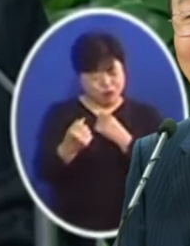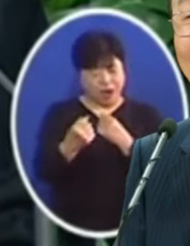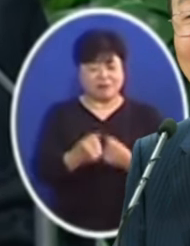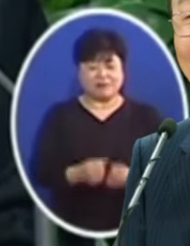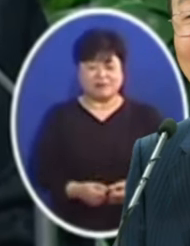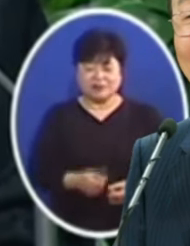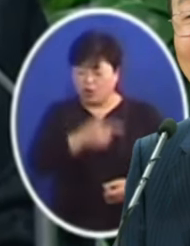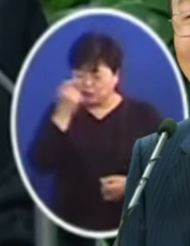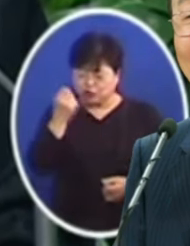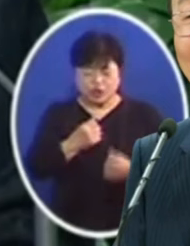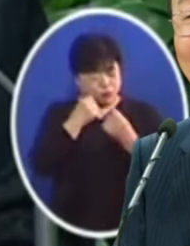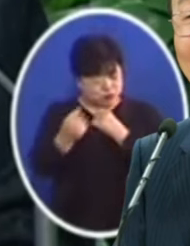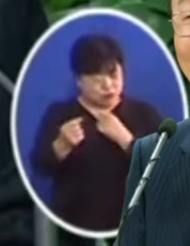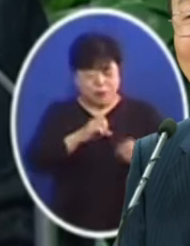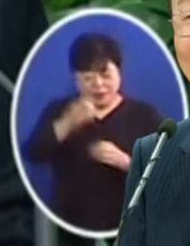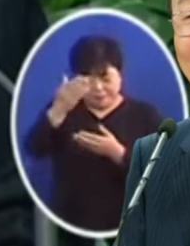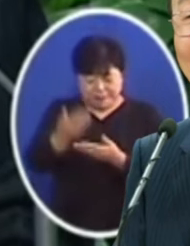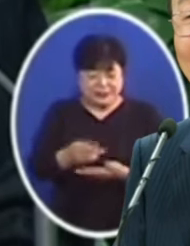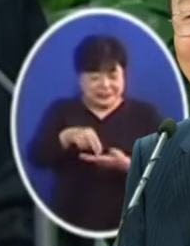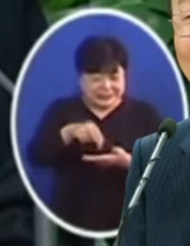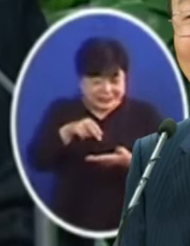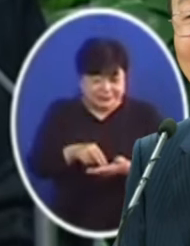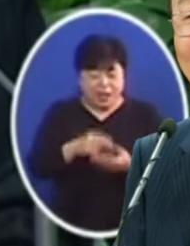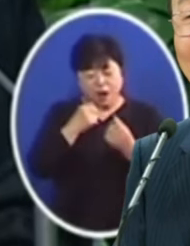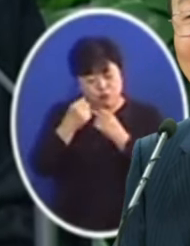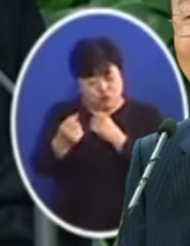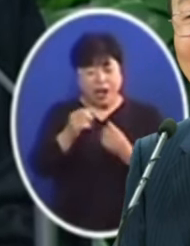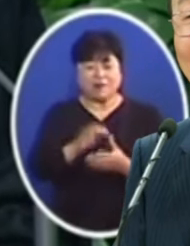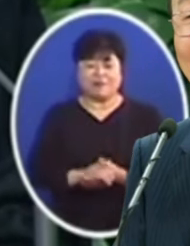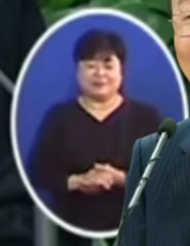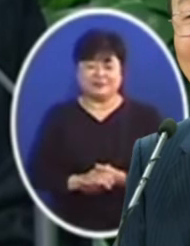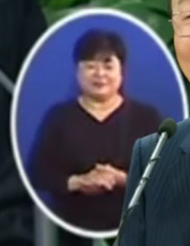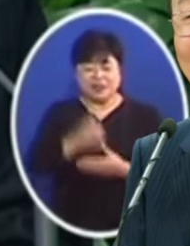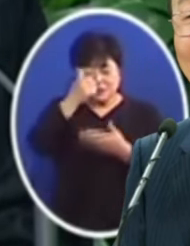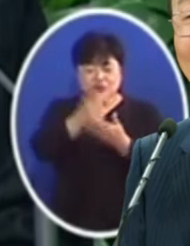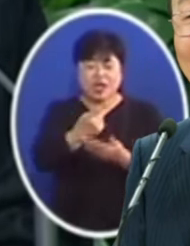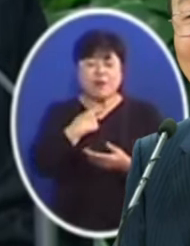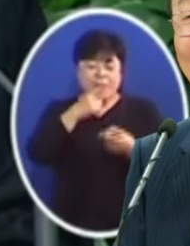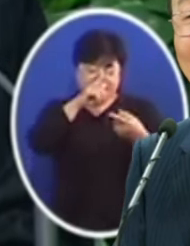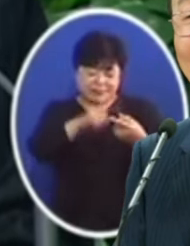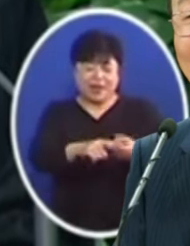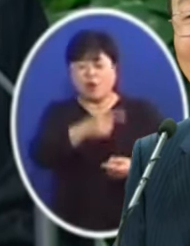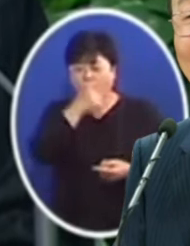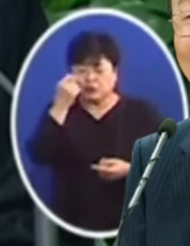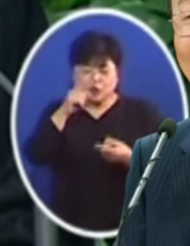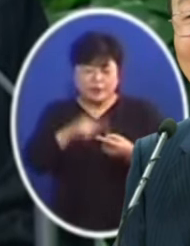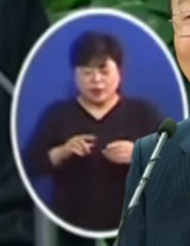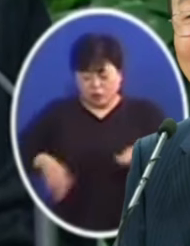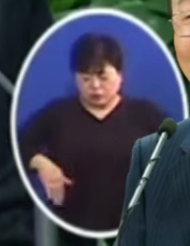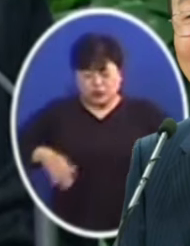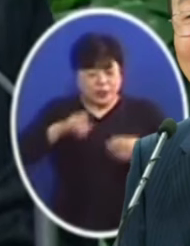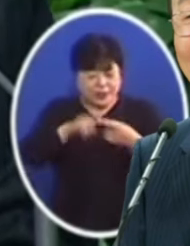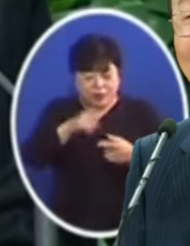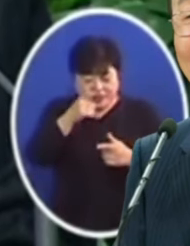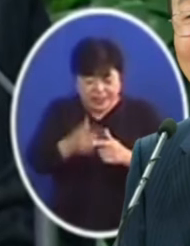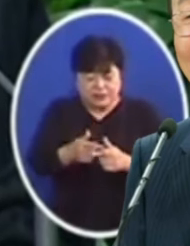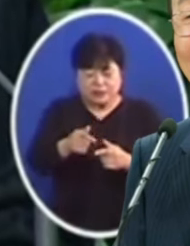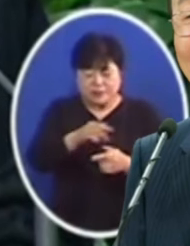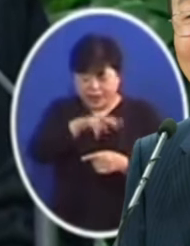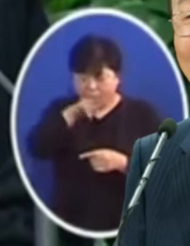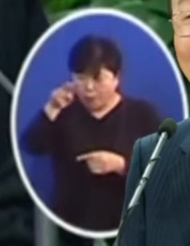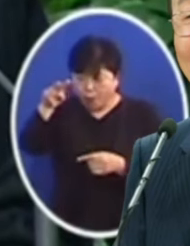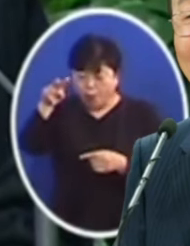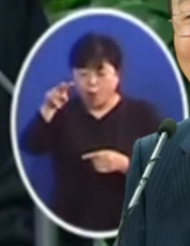불구하고 못났음에도 불구하고 버림받아야 마땅함에도 불구하고 죄 지은 그대로 못난 그대로 빈손은 그대로 예수님을